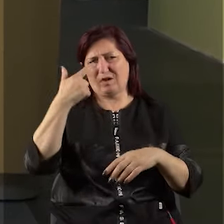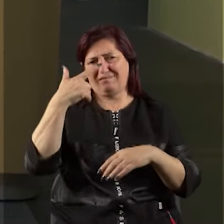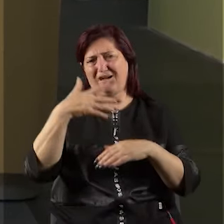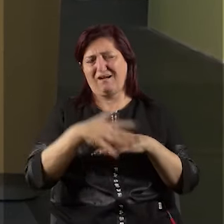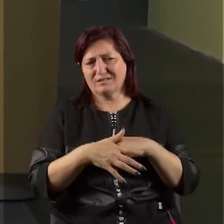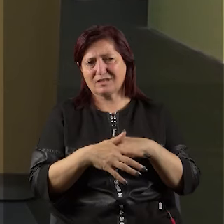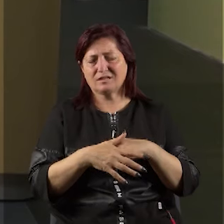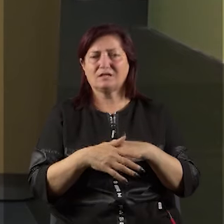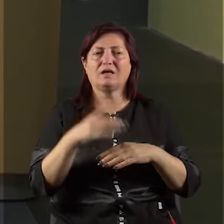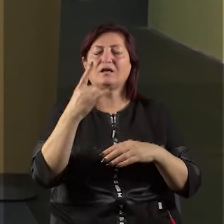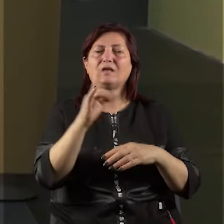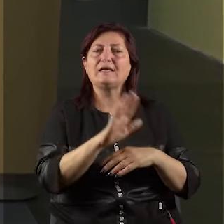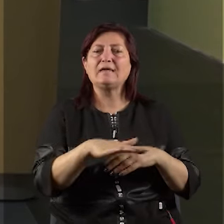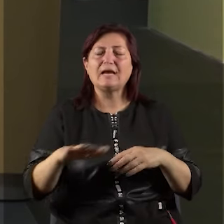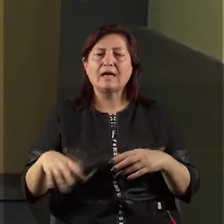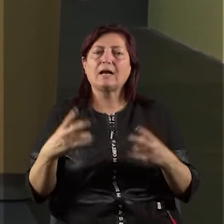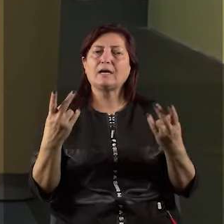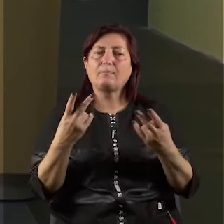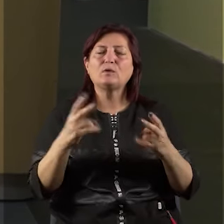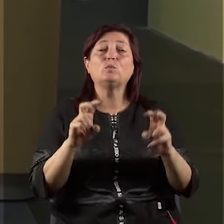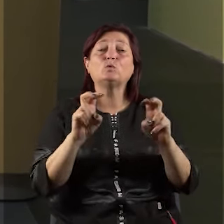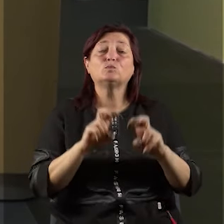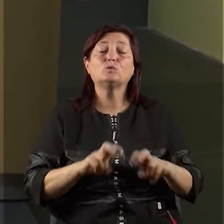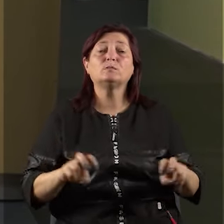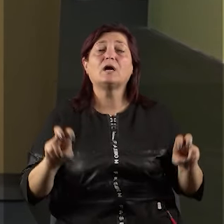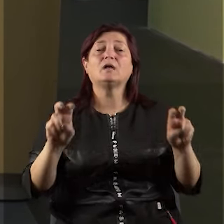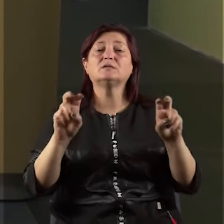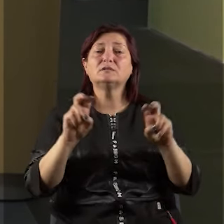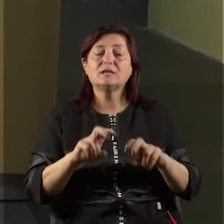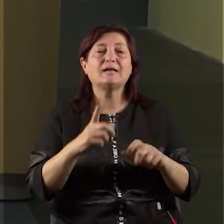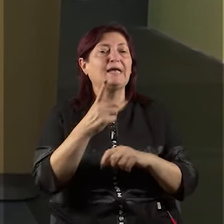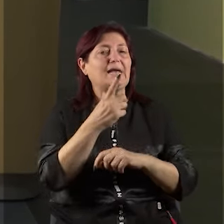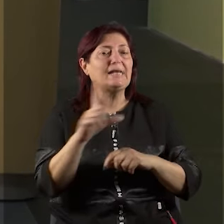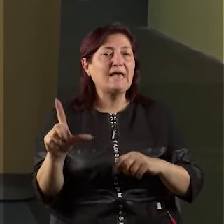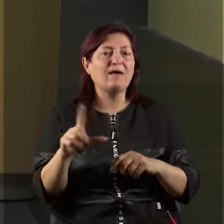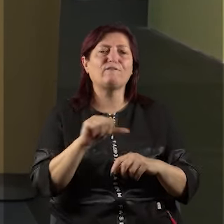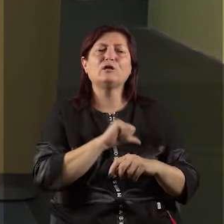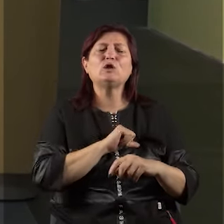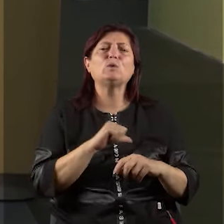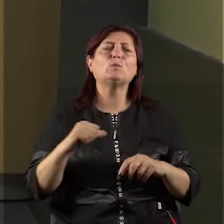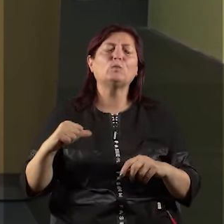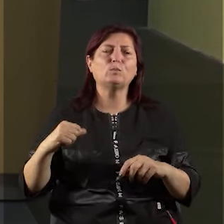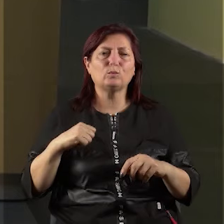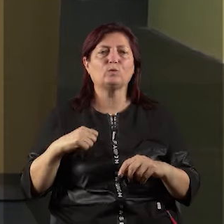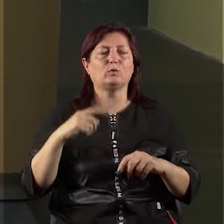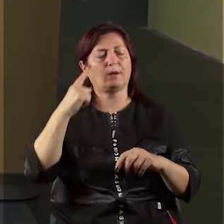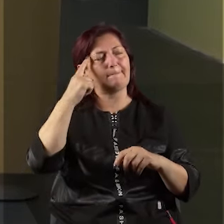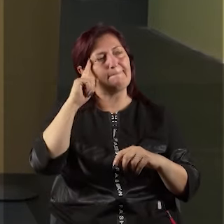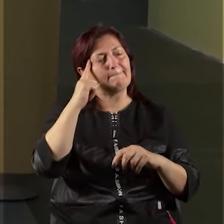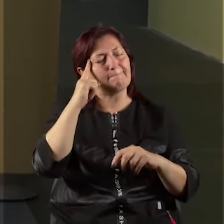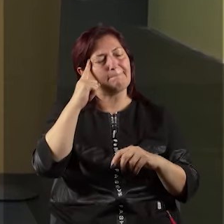այո, երեխեքը պիտի ուսումնասիրեն եւ այսպես ասած ինքնուրույն